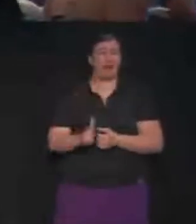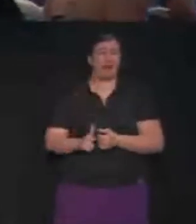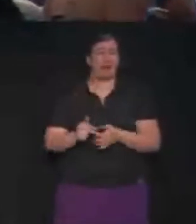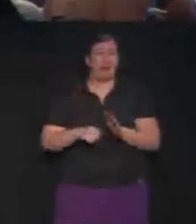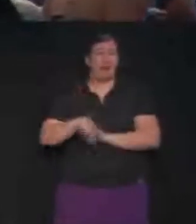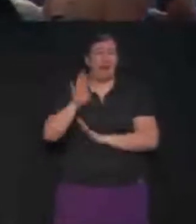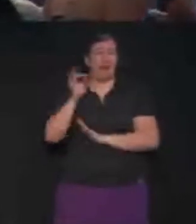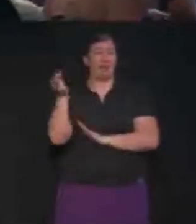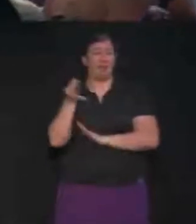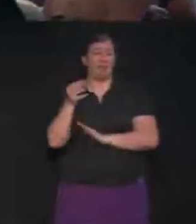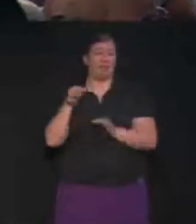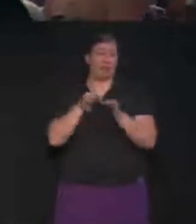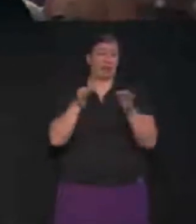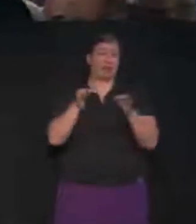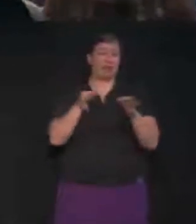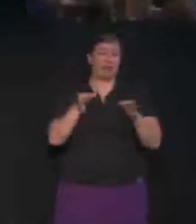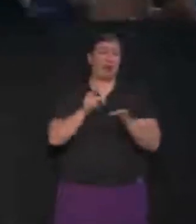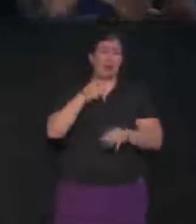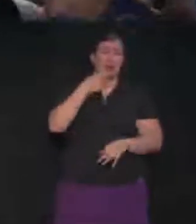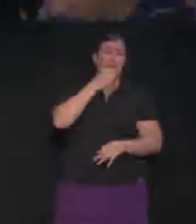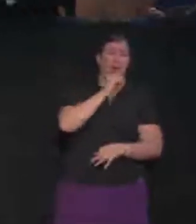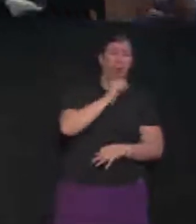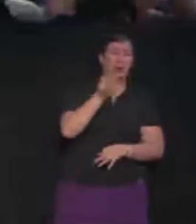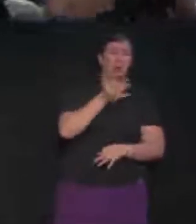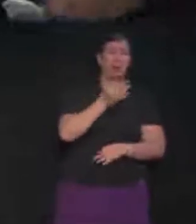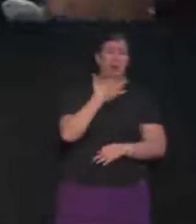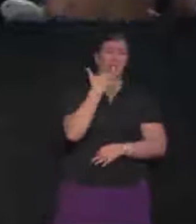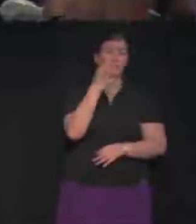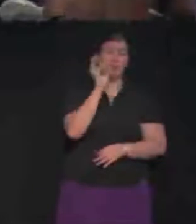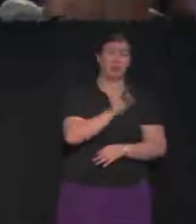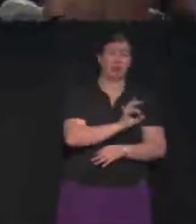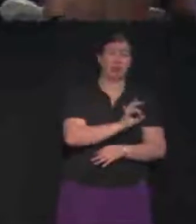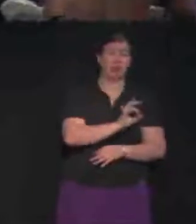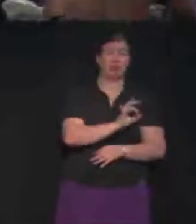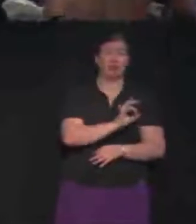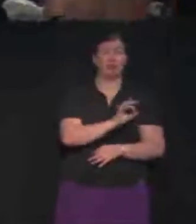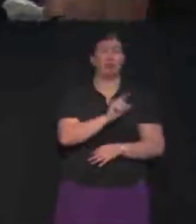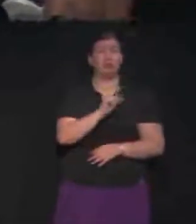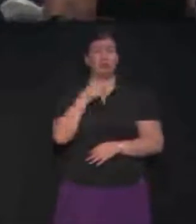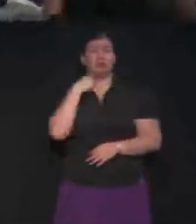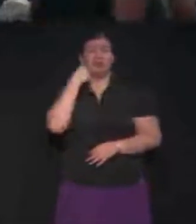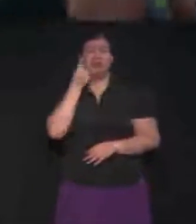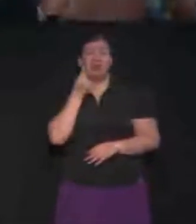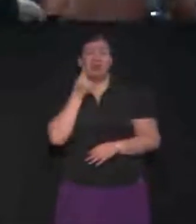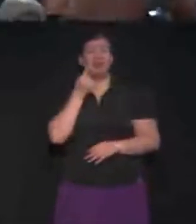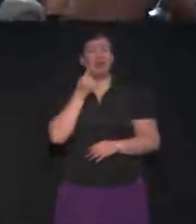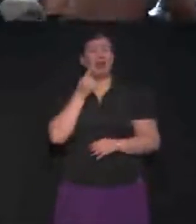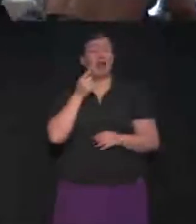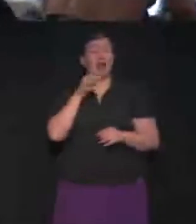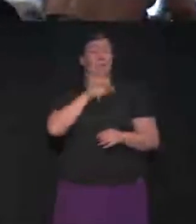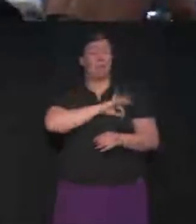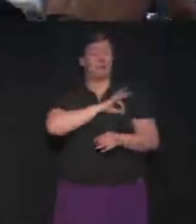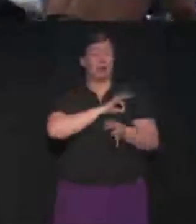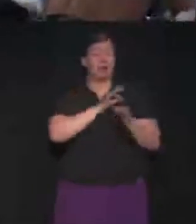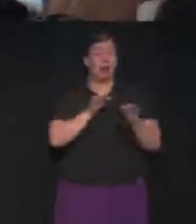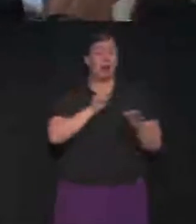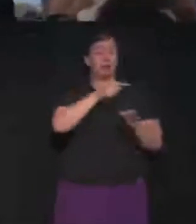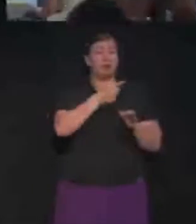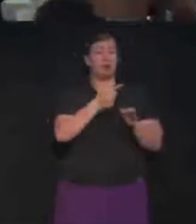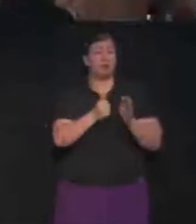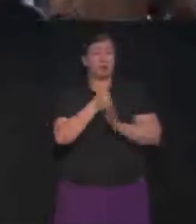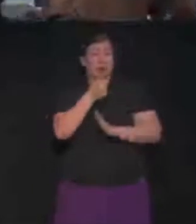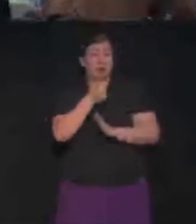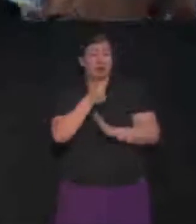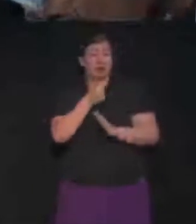Satzung eine Geo braucht nur noch 50%. das heißt wenn wir dann im nächsten Parteitag den Antrag zuerst abstimmen